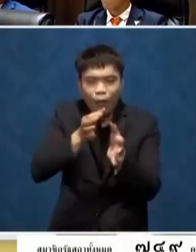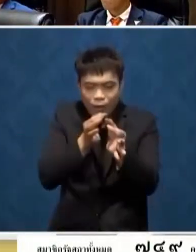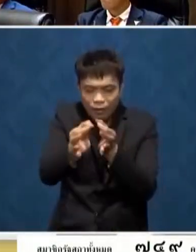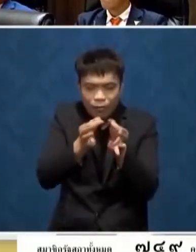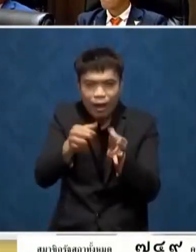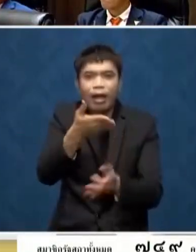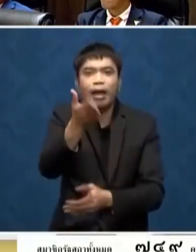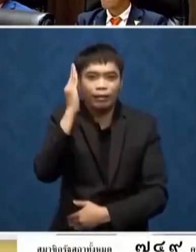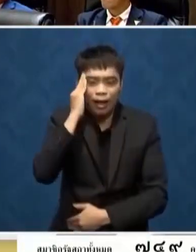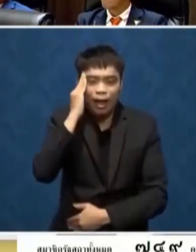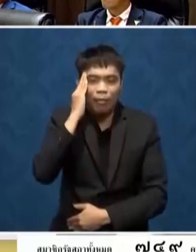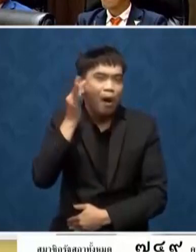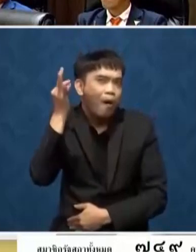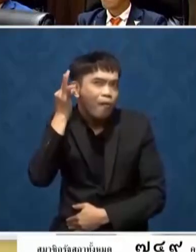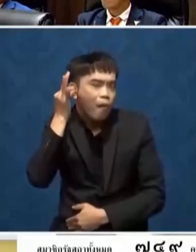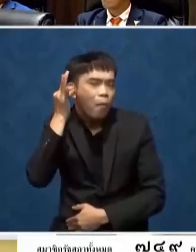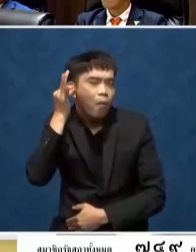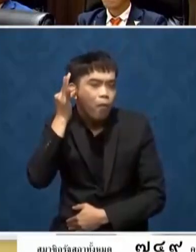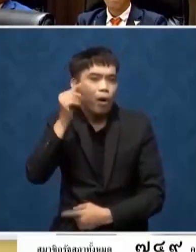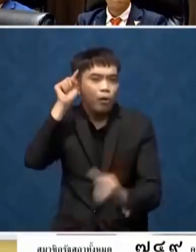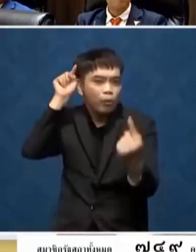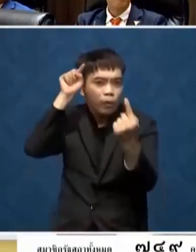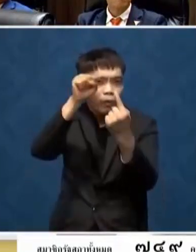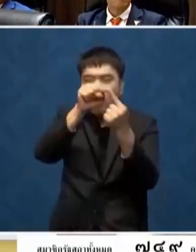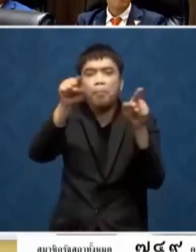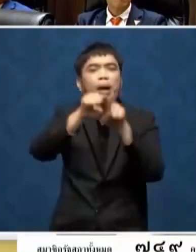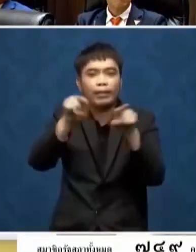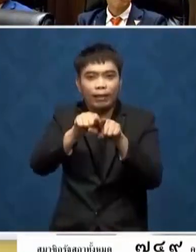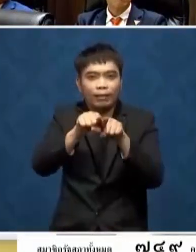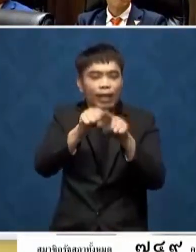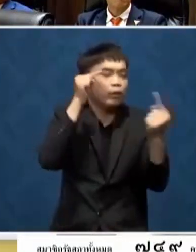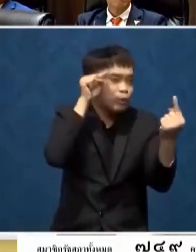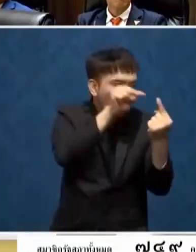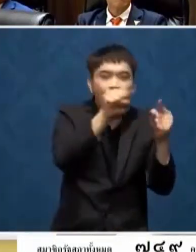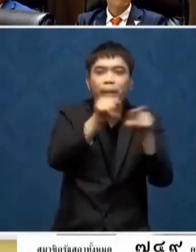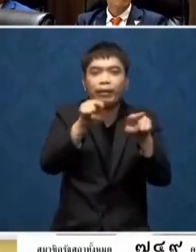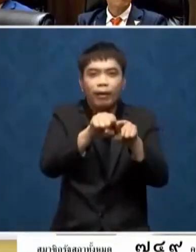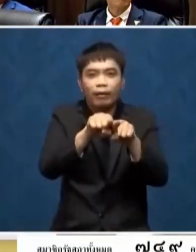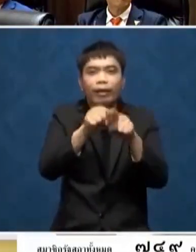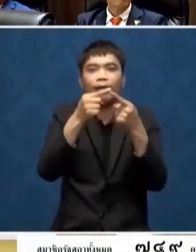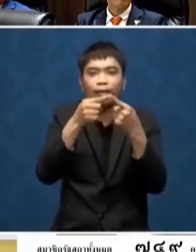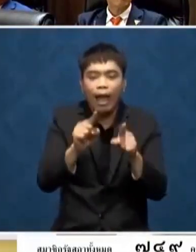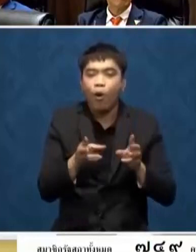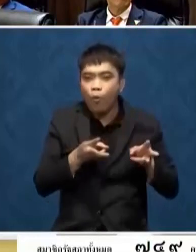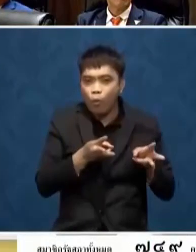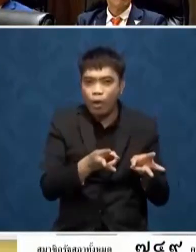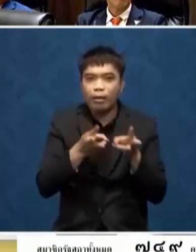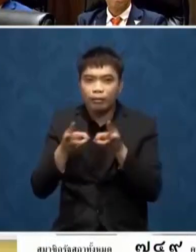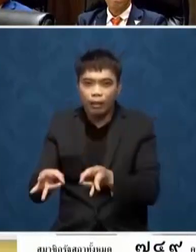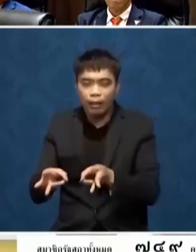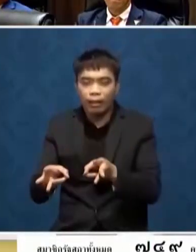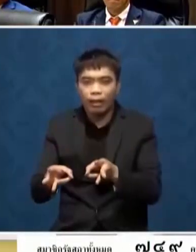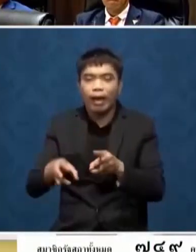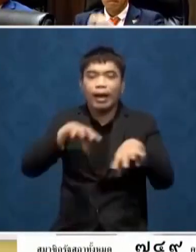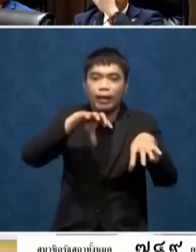เนี่ยผมคิดว่าเป้าหมายของพวกเราทั้งสภาเหมือนกันเพียงแต่วิธีในการที่จะประเมินและ